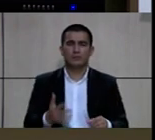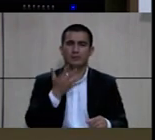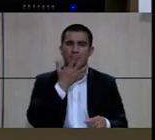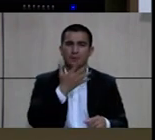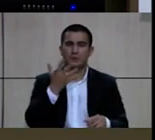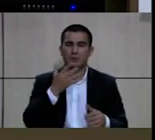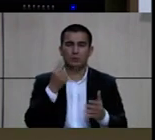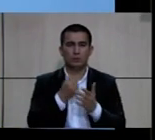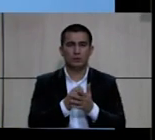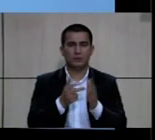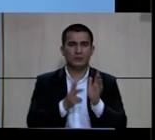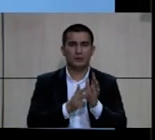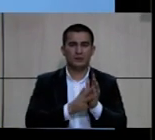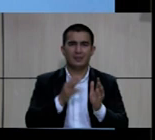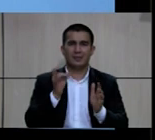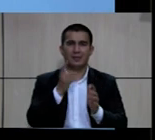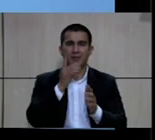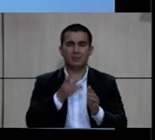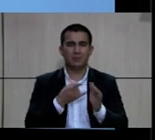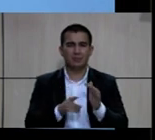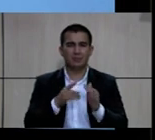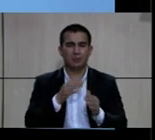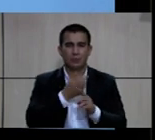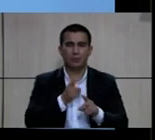5tadan 8 marta bolalaydi.